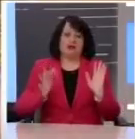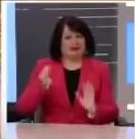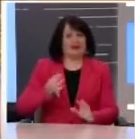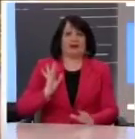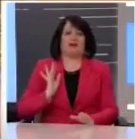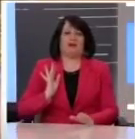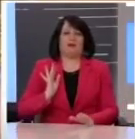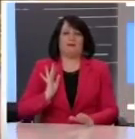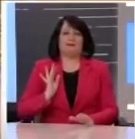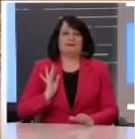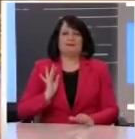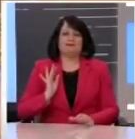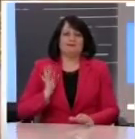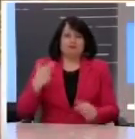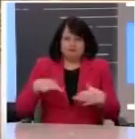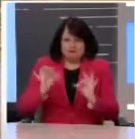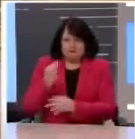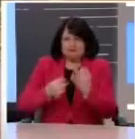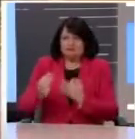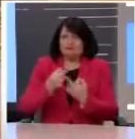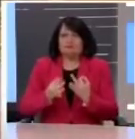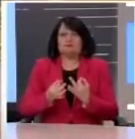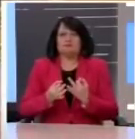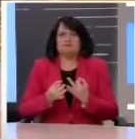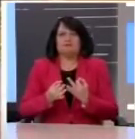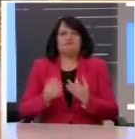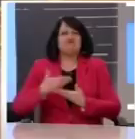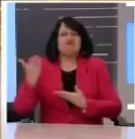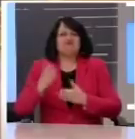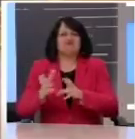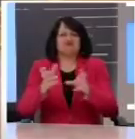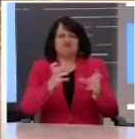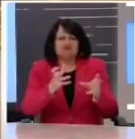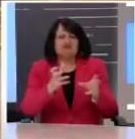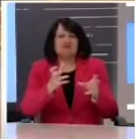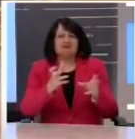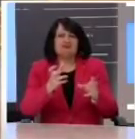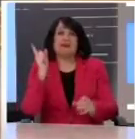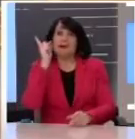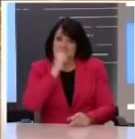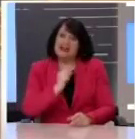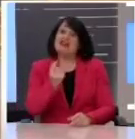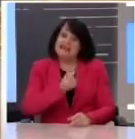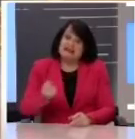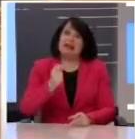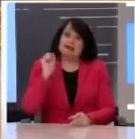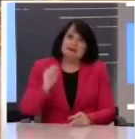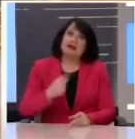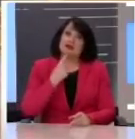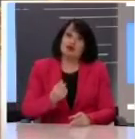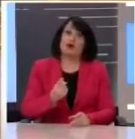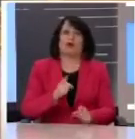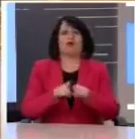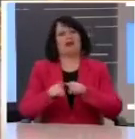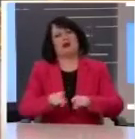ήταν η βασική γραμμή των συγκροτημάτων του τύπου των fake news στη χώρα, που δεν έχουν καμία